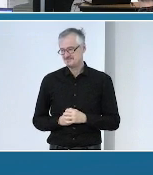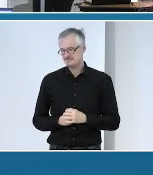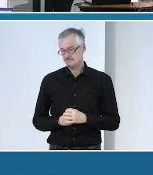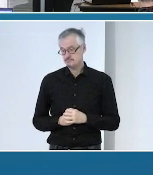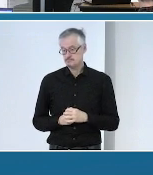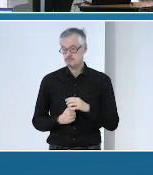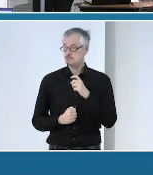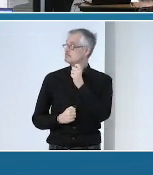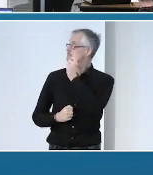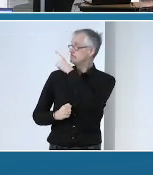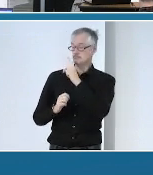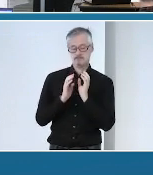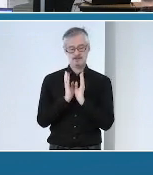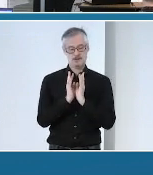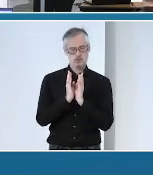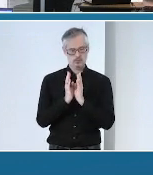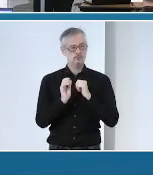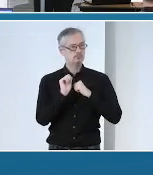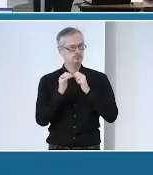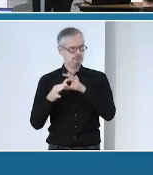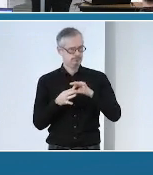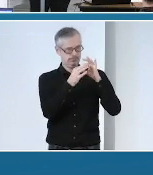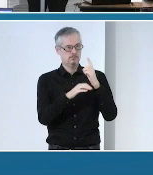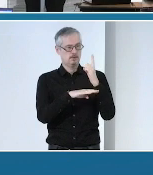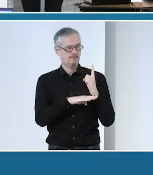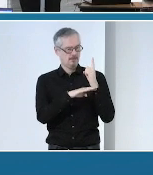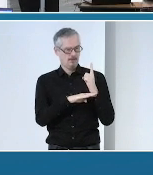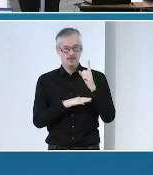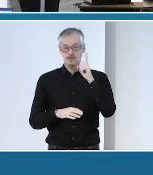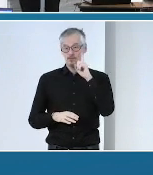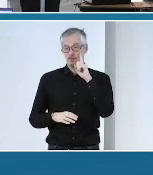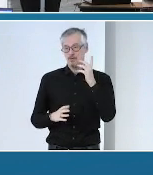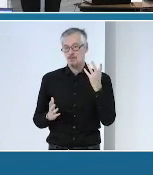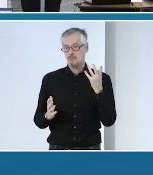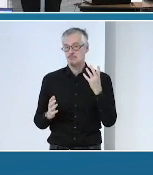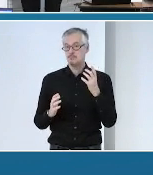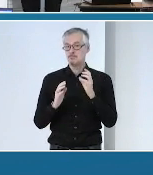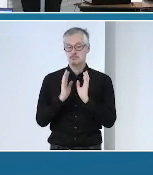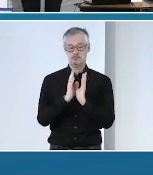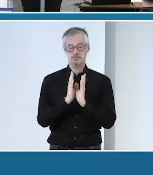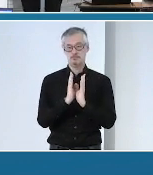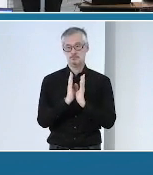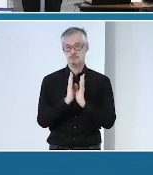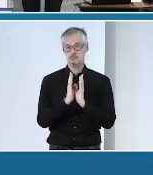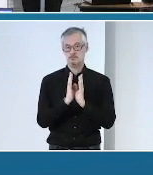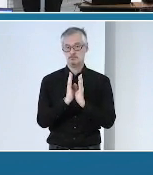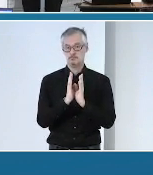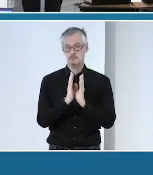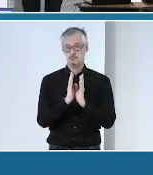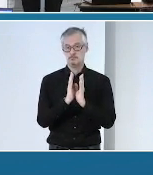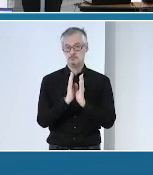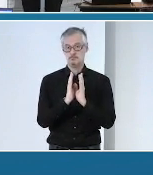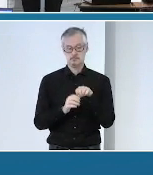cellules, elles sont sensibles à la pesanteur. Ça veut dire quoi? Qu'elles déchargent de façon continue lorsque la